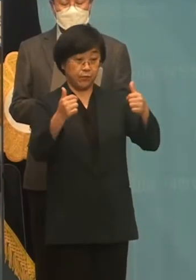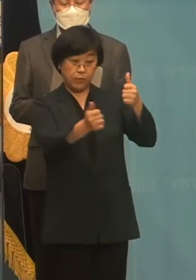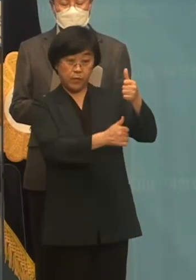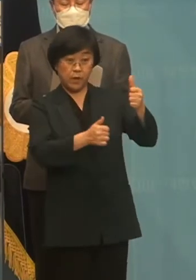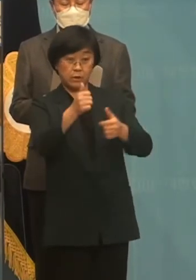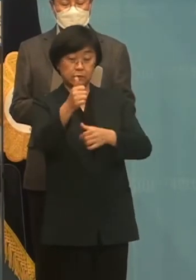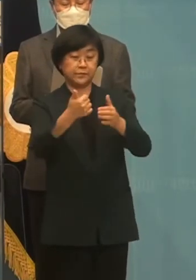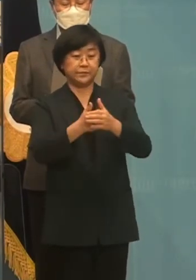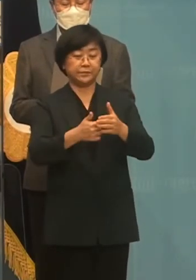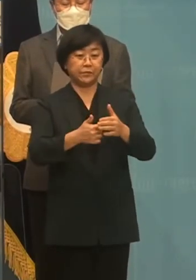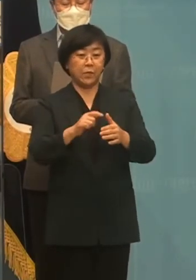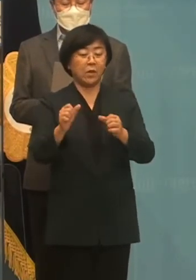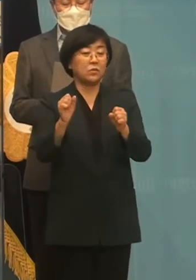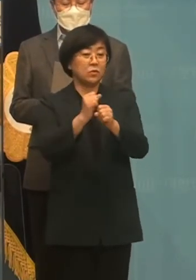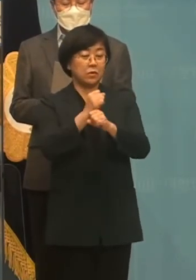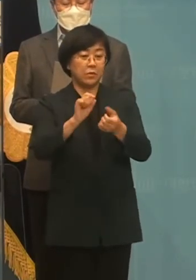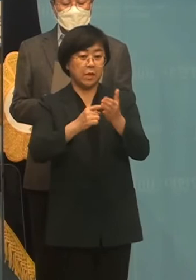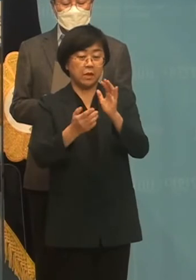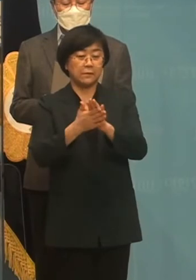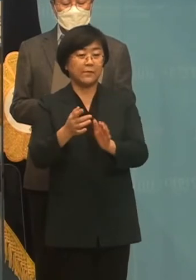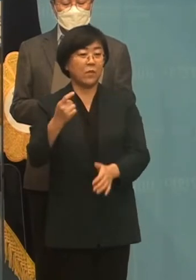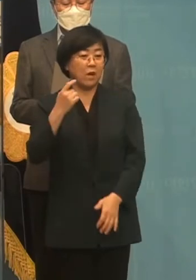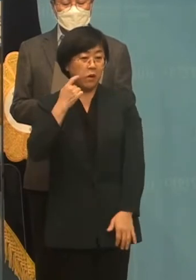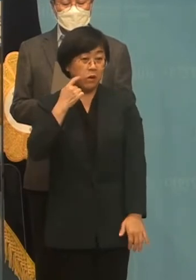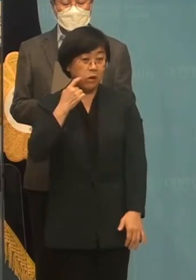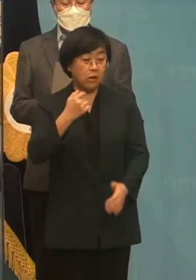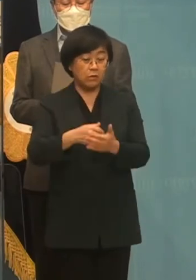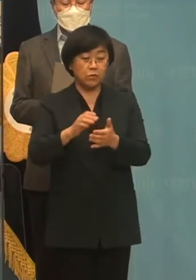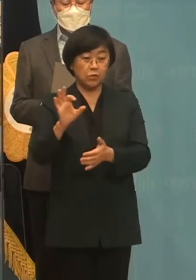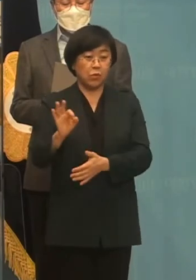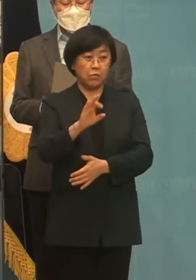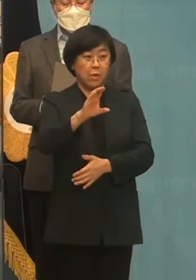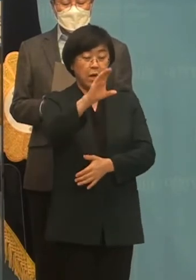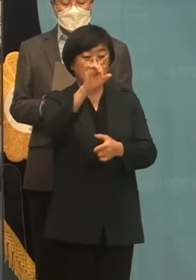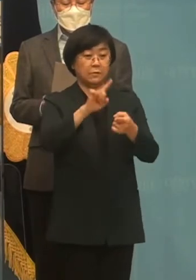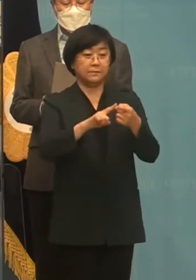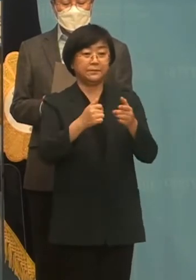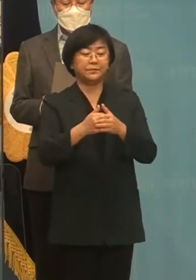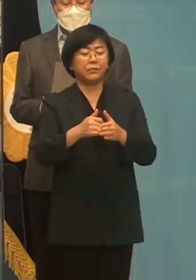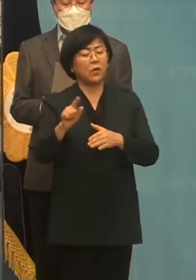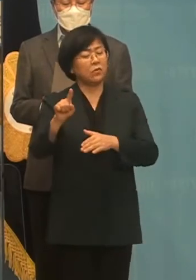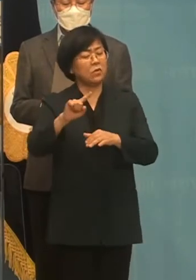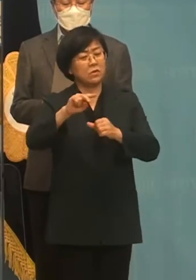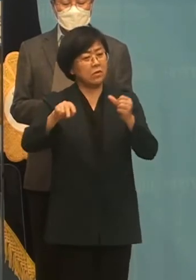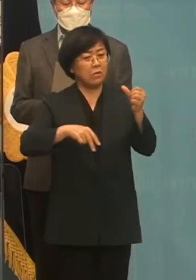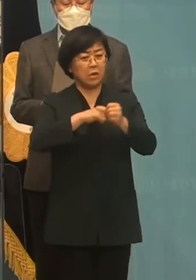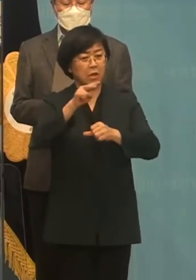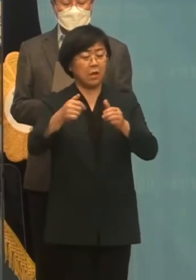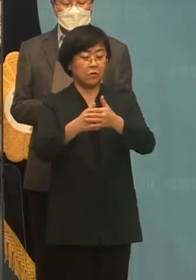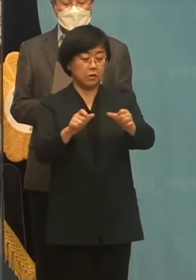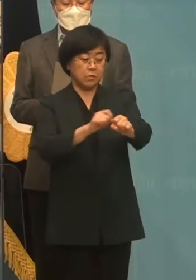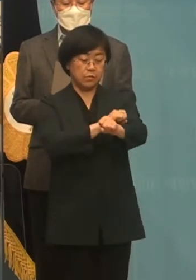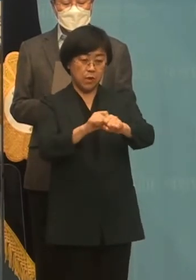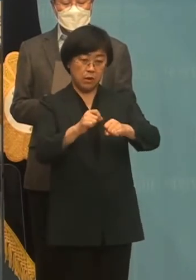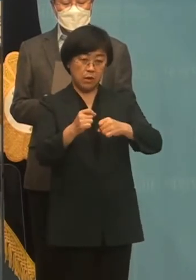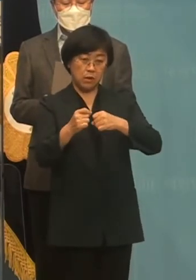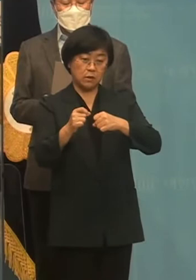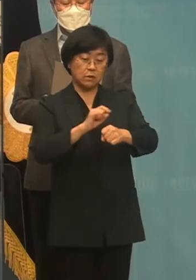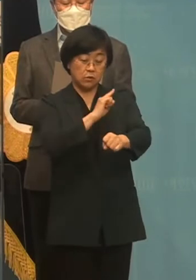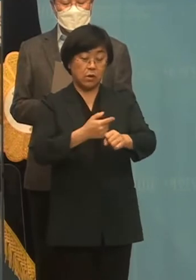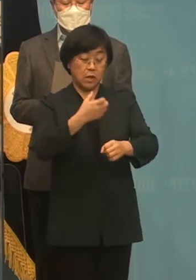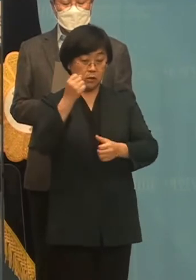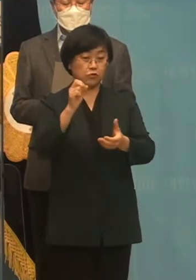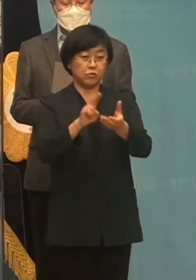상임위원장에서 반나절 만에 조작이 밝혀진 가짜 돈다발 사진을 흔든 행위는 어떠한 경우에도 면책특권 뒤에 숨어서는